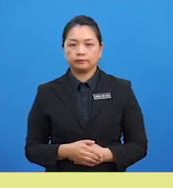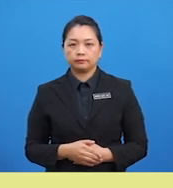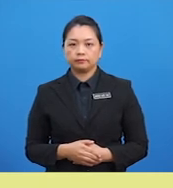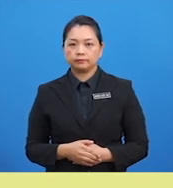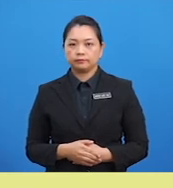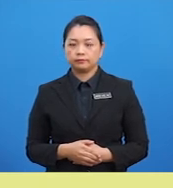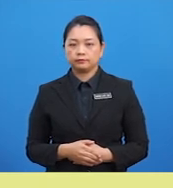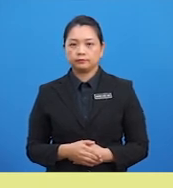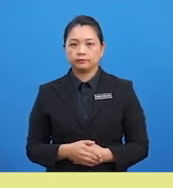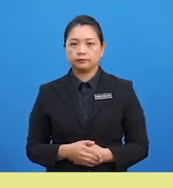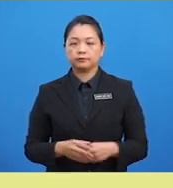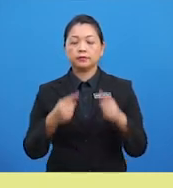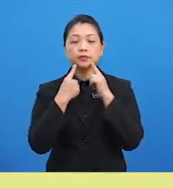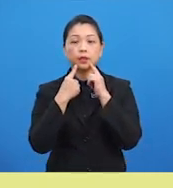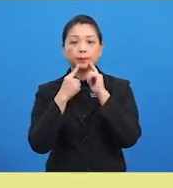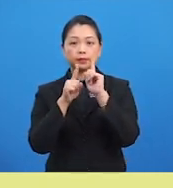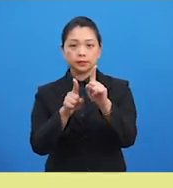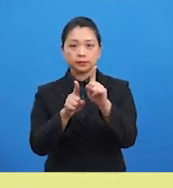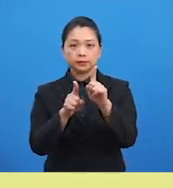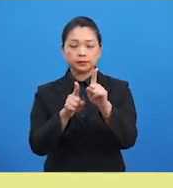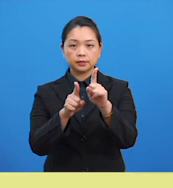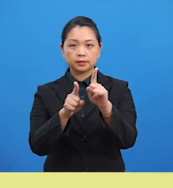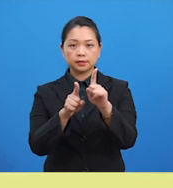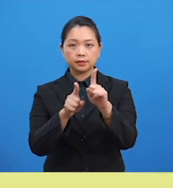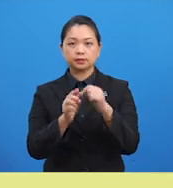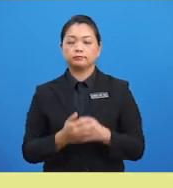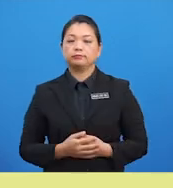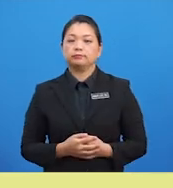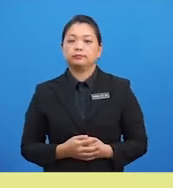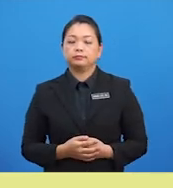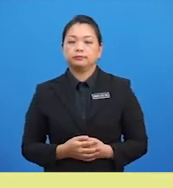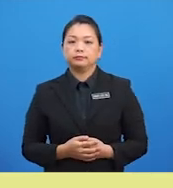Baiklah, jawapannya adalah